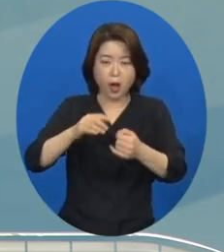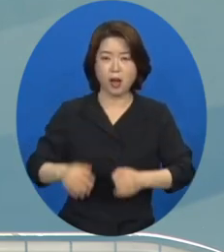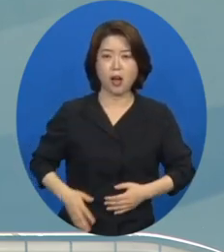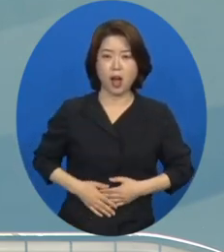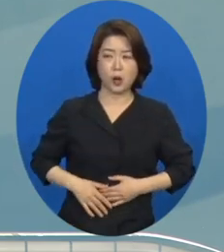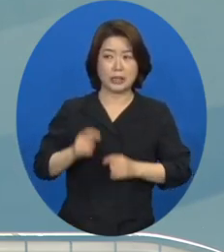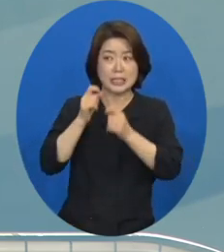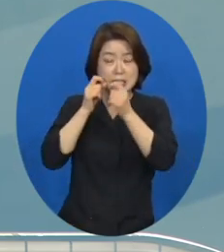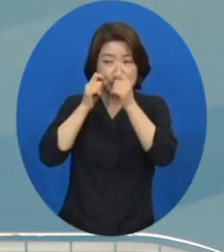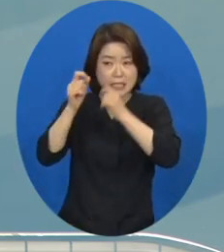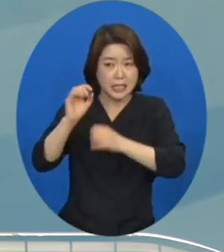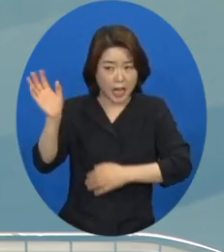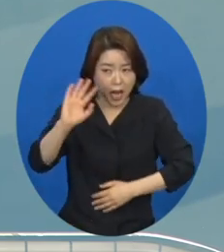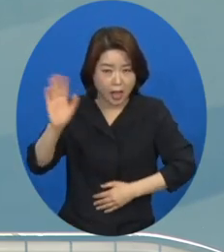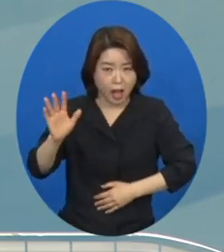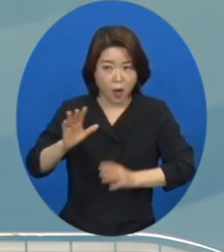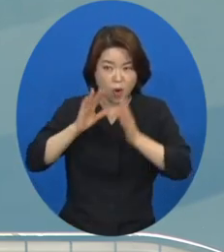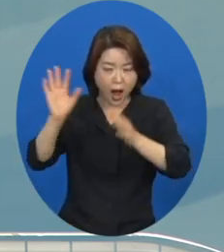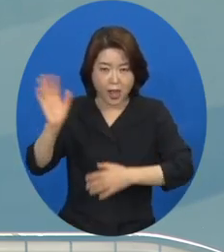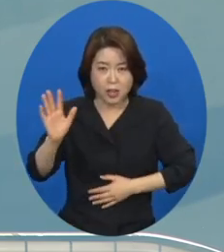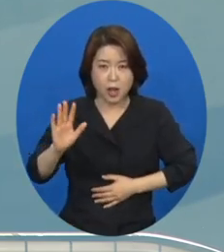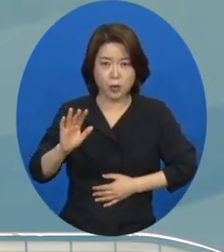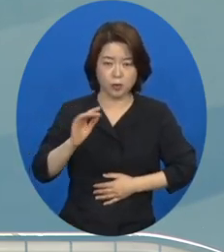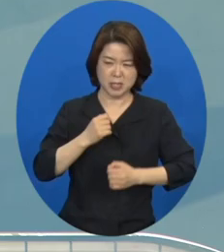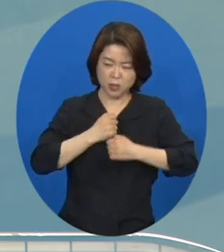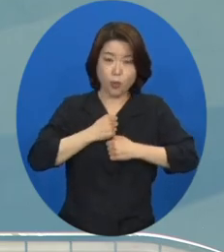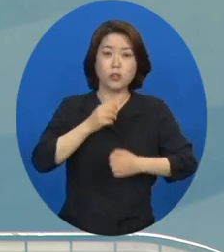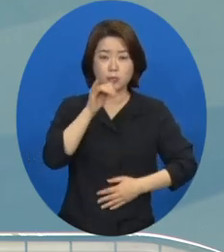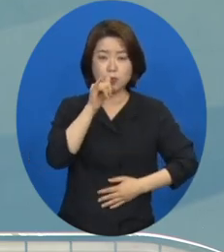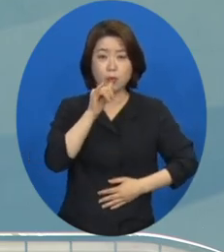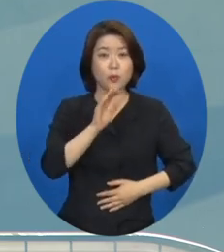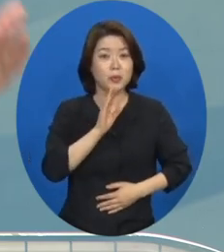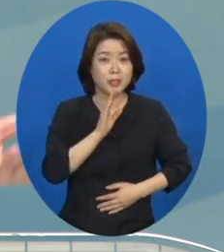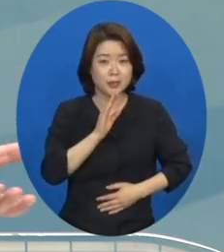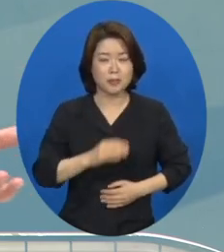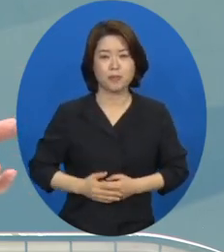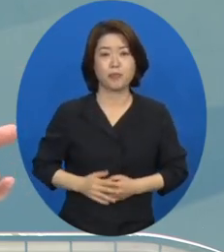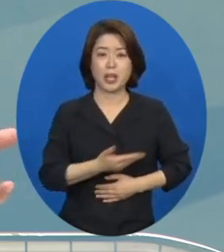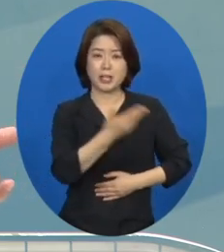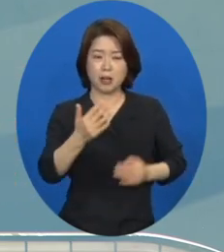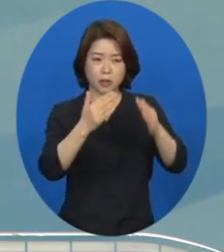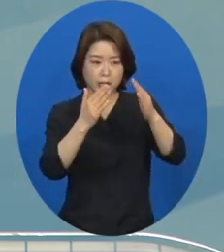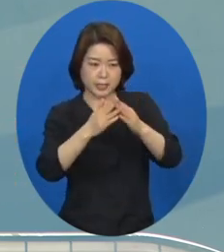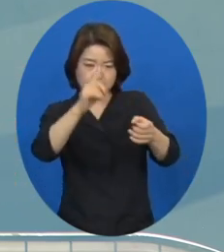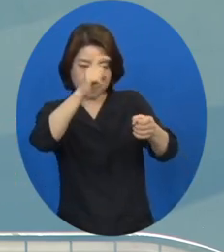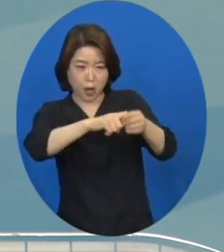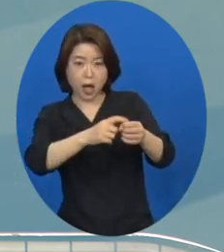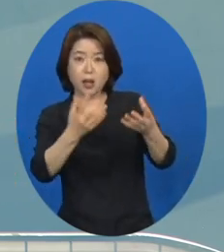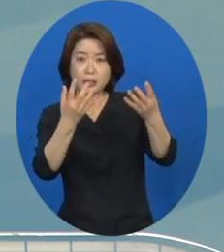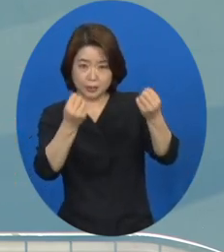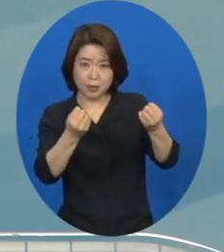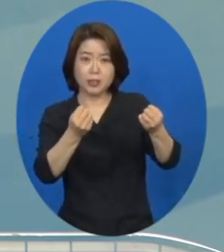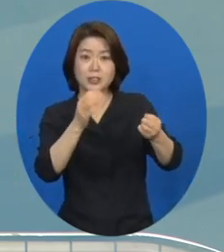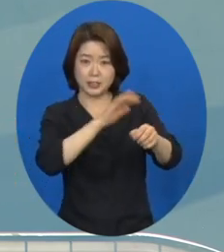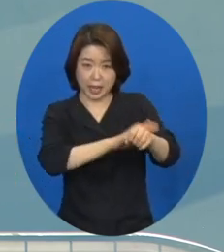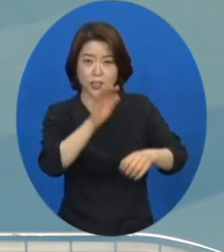보이스피싱에 넘어가지 않으려고 얼마나 신경 씁니까? 여러분의 집단속 얼마나 철저히